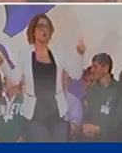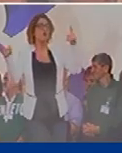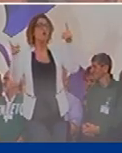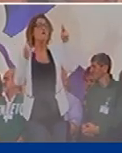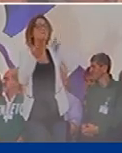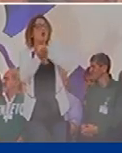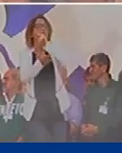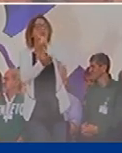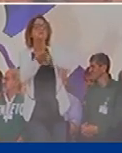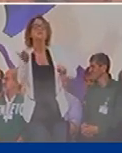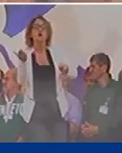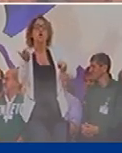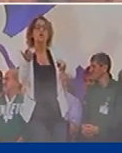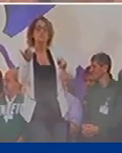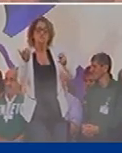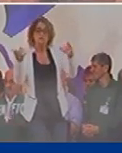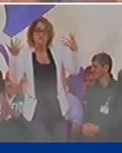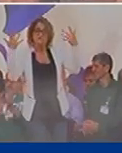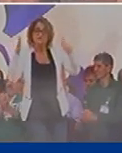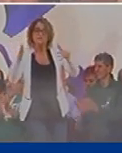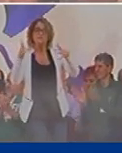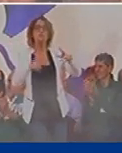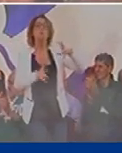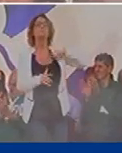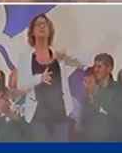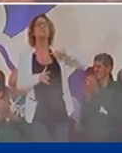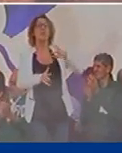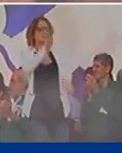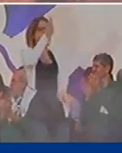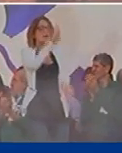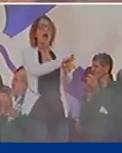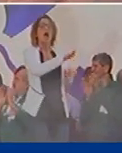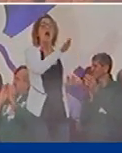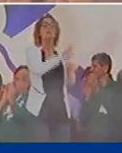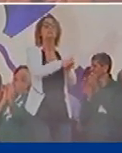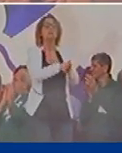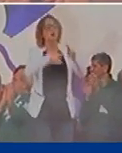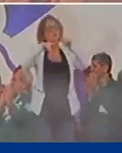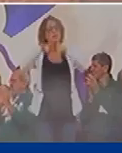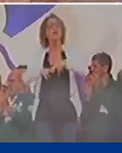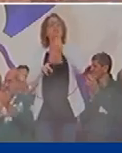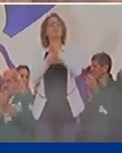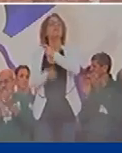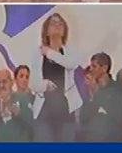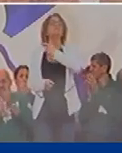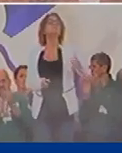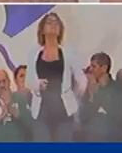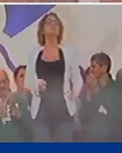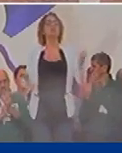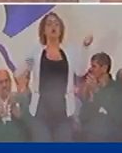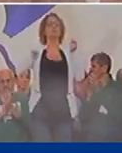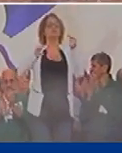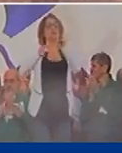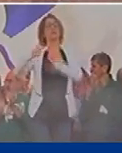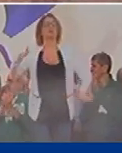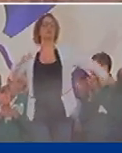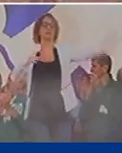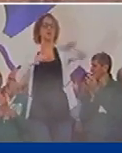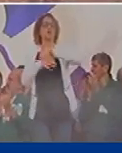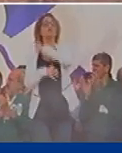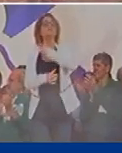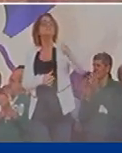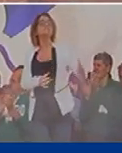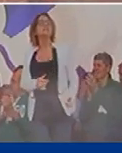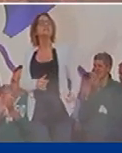prefetti vanno a casa e cambiano mestiere e sono i sindaci a gestire i loro territori, sono i